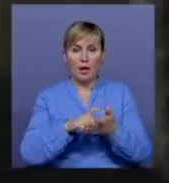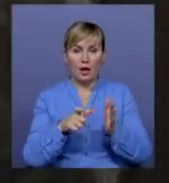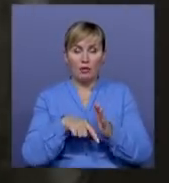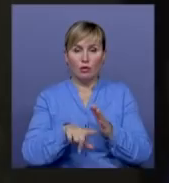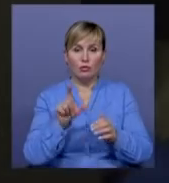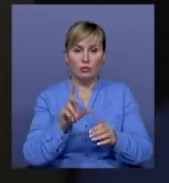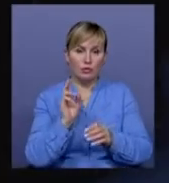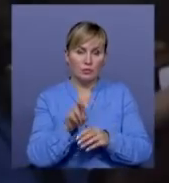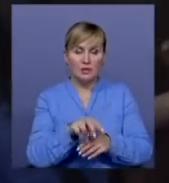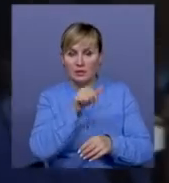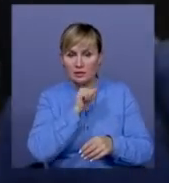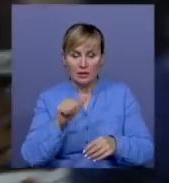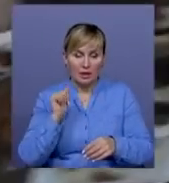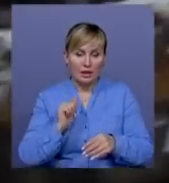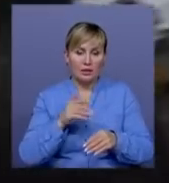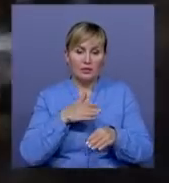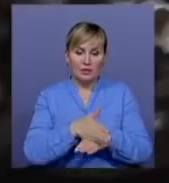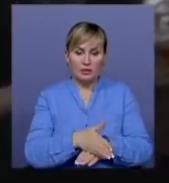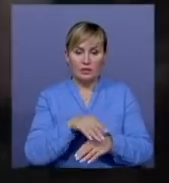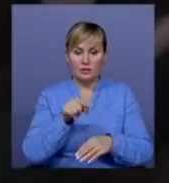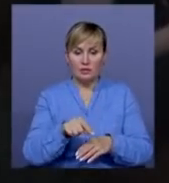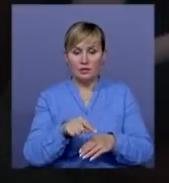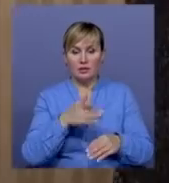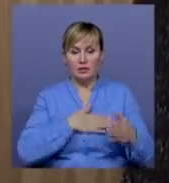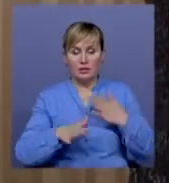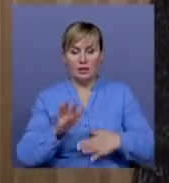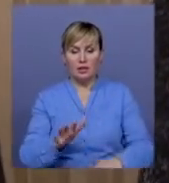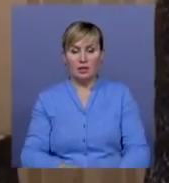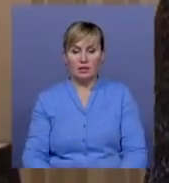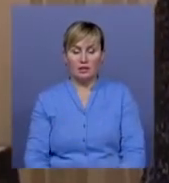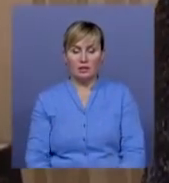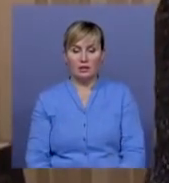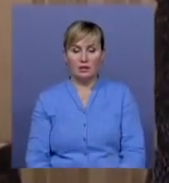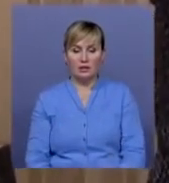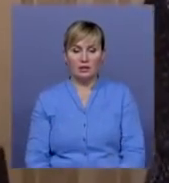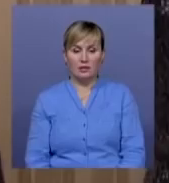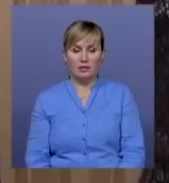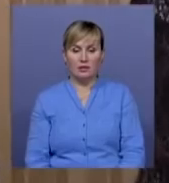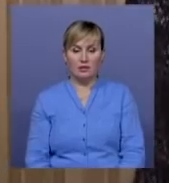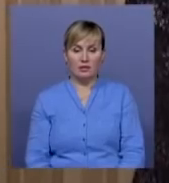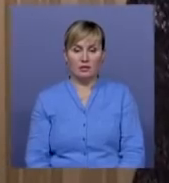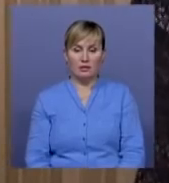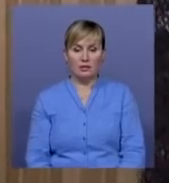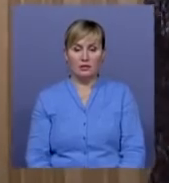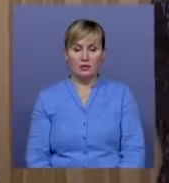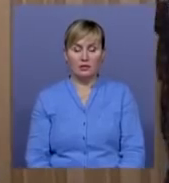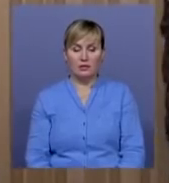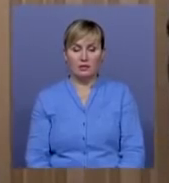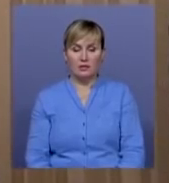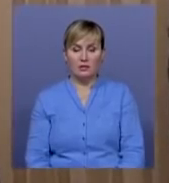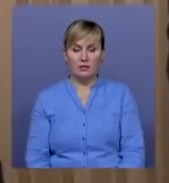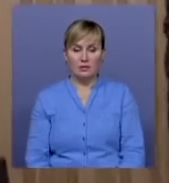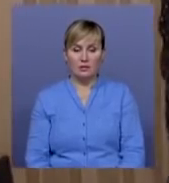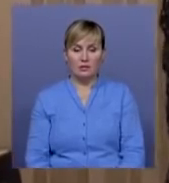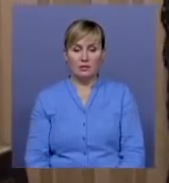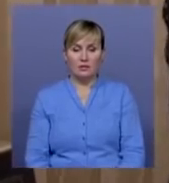людей запускают тайно. Визиту незваных гостей здесь явно не рады. Ни караоке, ничего не включали. Я тебе еще раз говорю, время... Еще